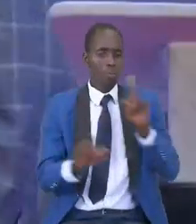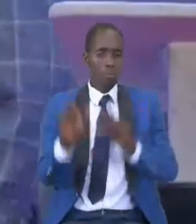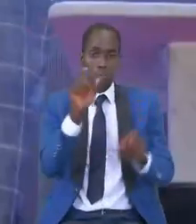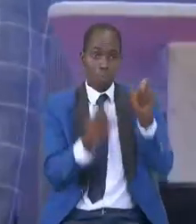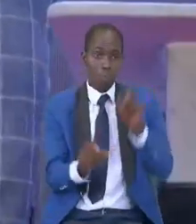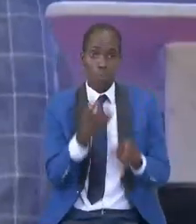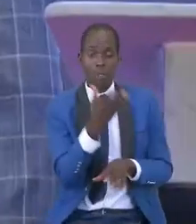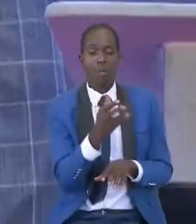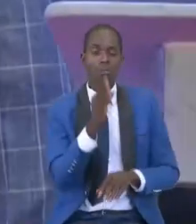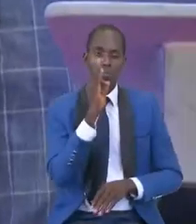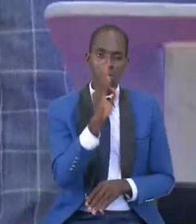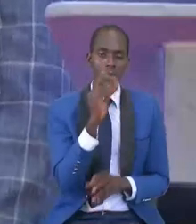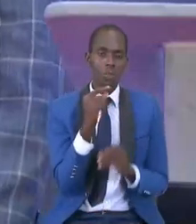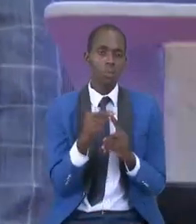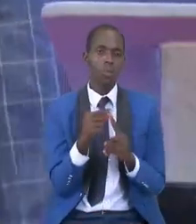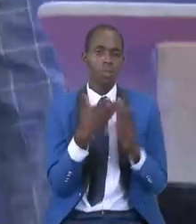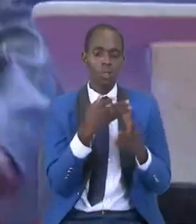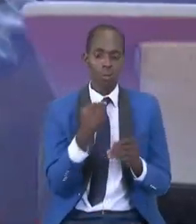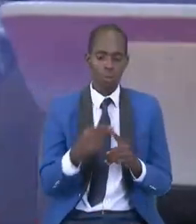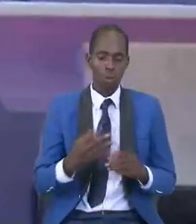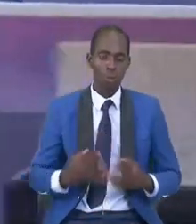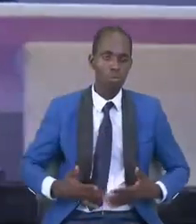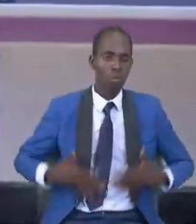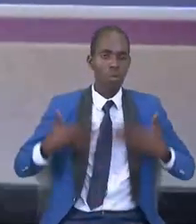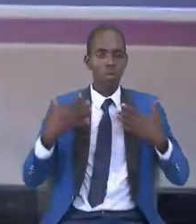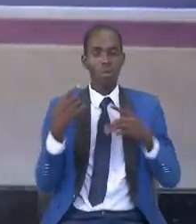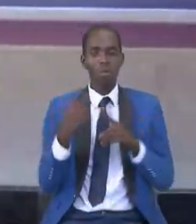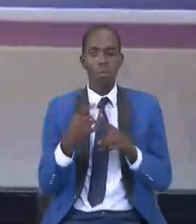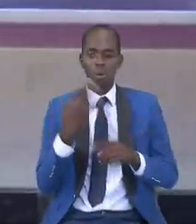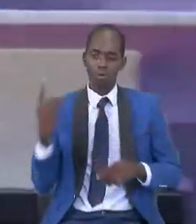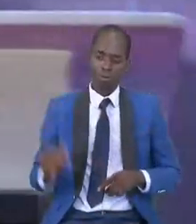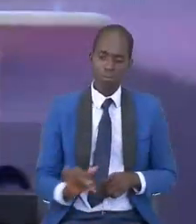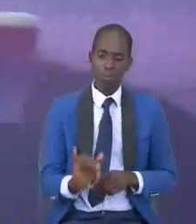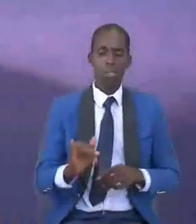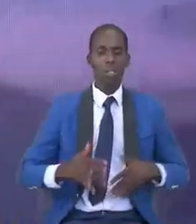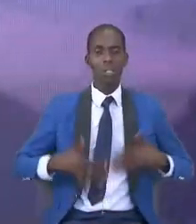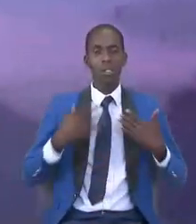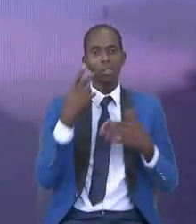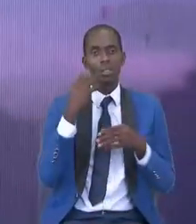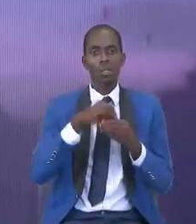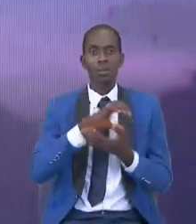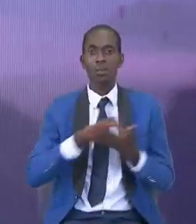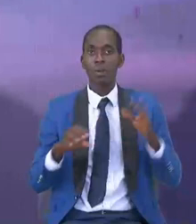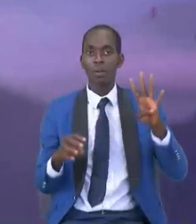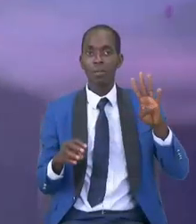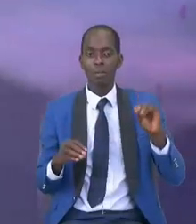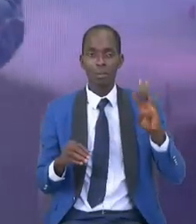gens prêcher la parole de vie, la parole de la vie éternelle.